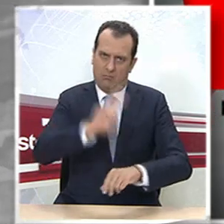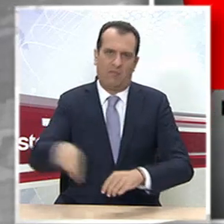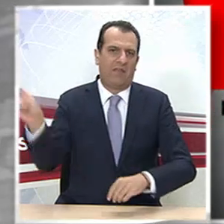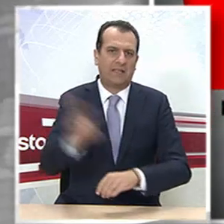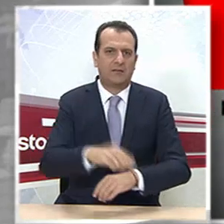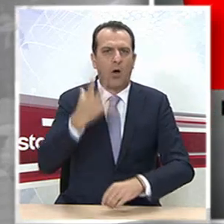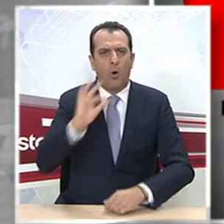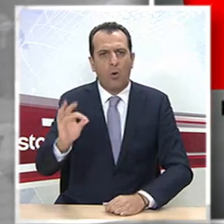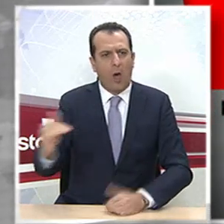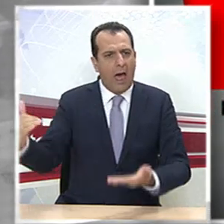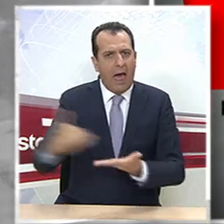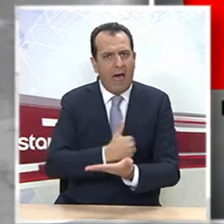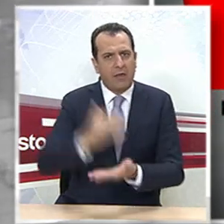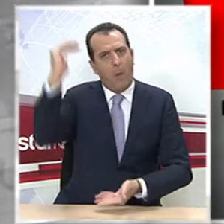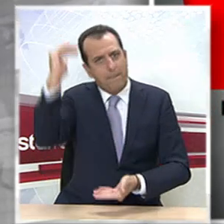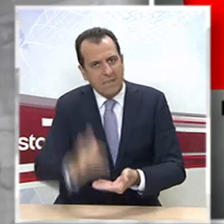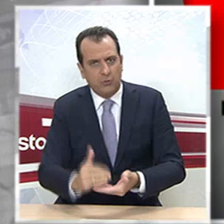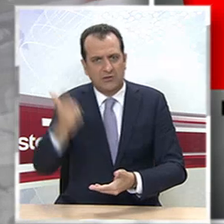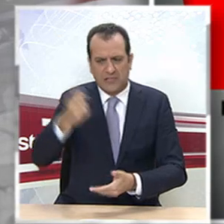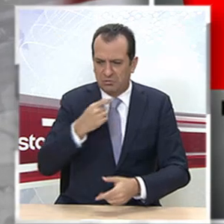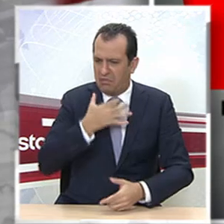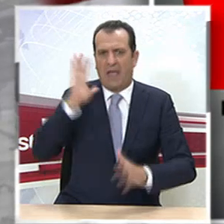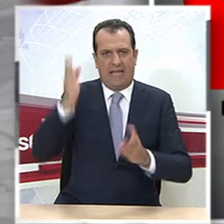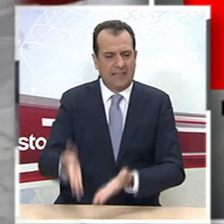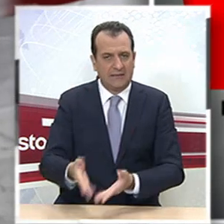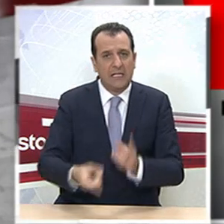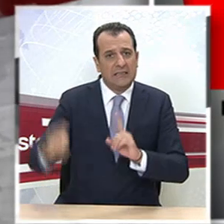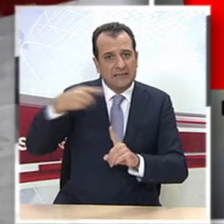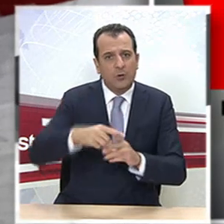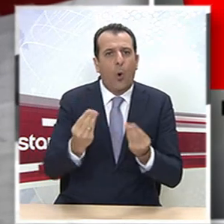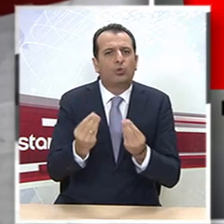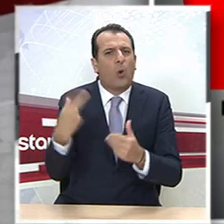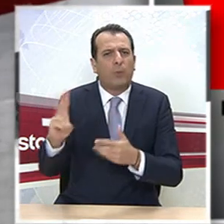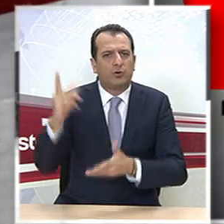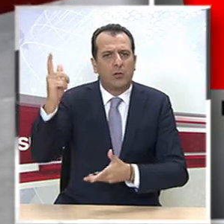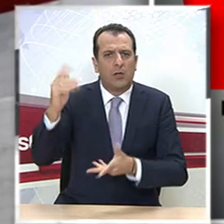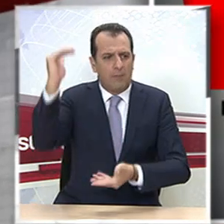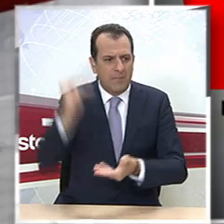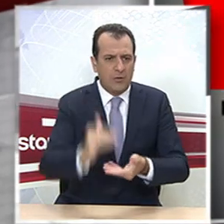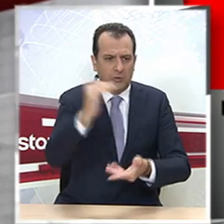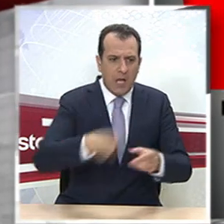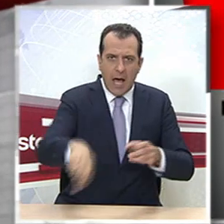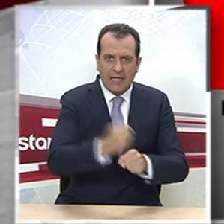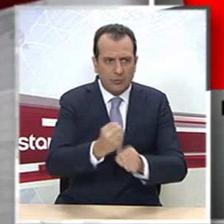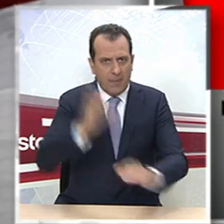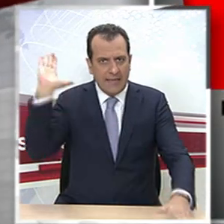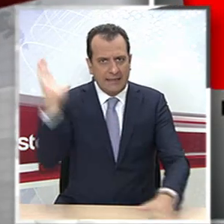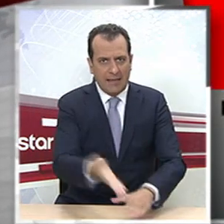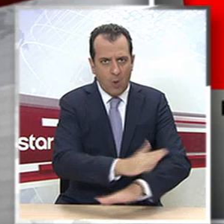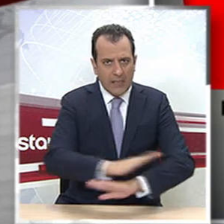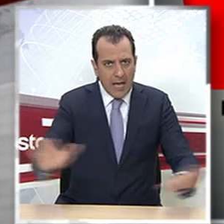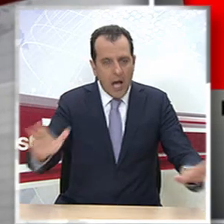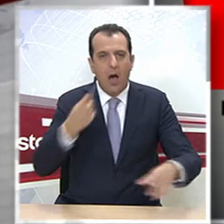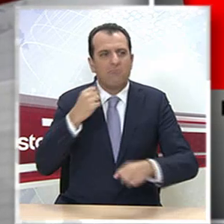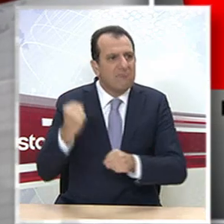επέβαλε πρόσθετες άδικες μειώσεις στους συνταξιούχους, αλλά κυρίως διότι η λογική του είναι τιμωρητική ως προς τους εργαζόμενους. Θα έλεγα μάλιστα ότι